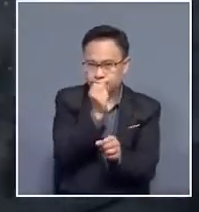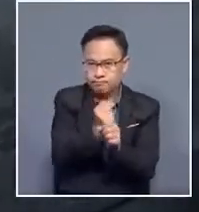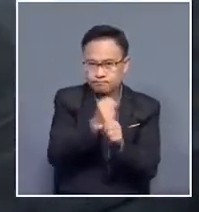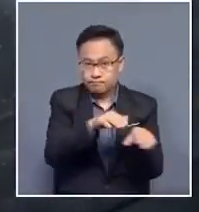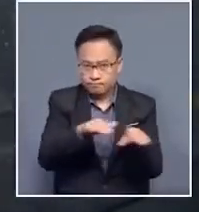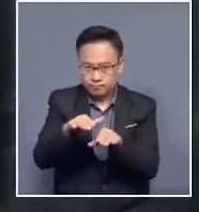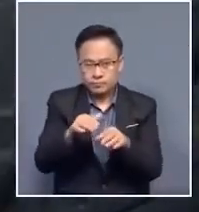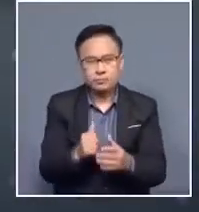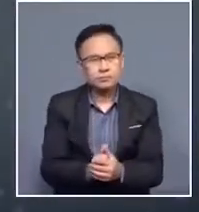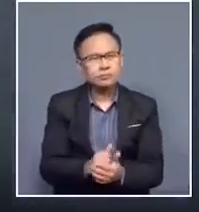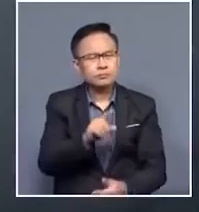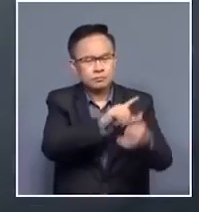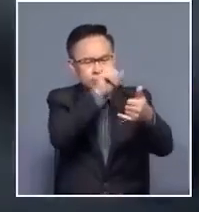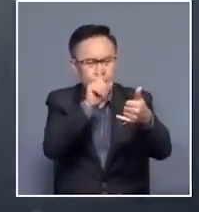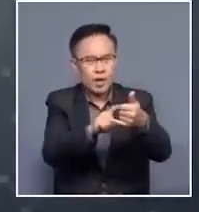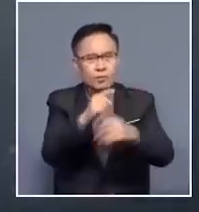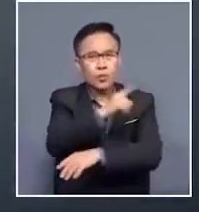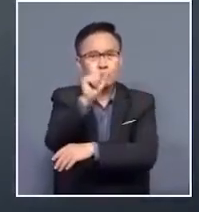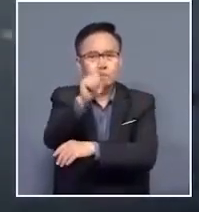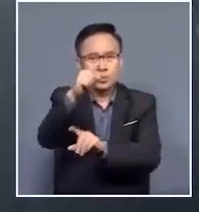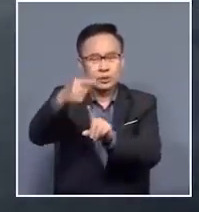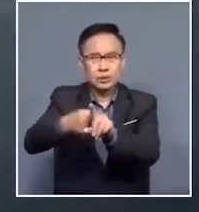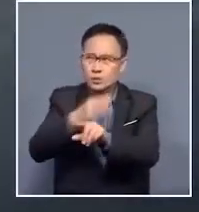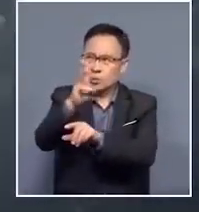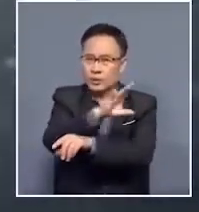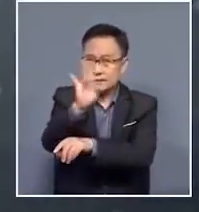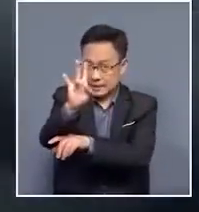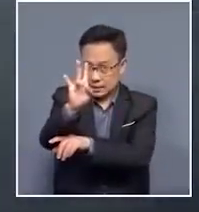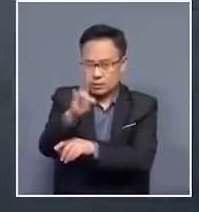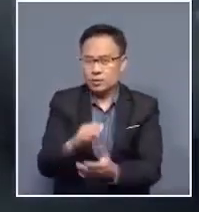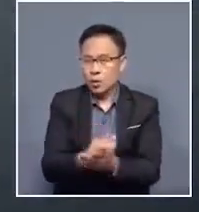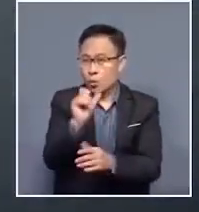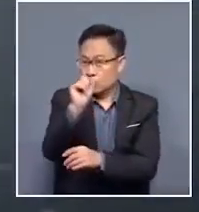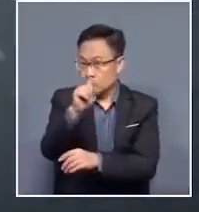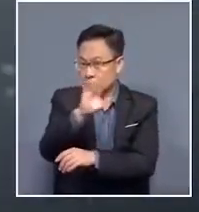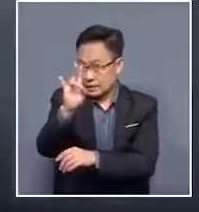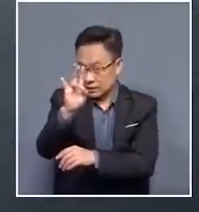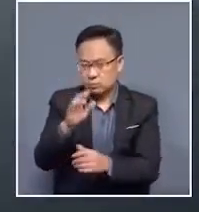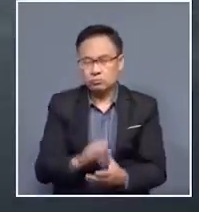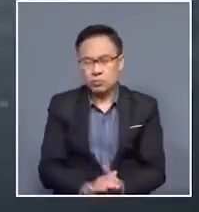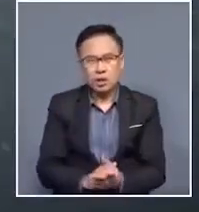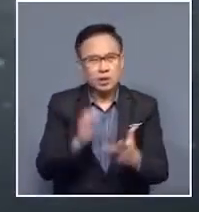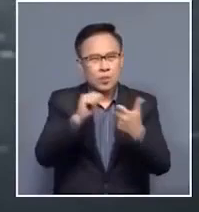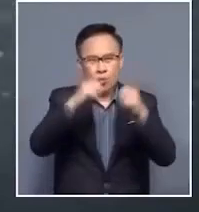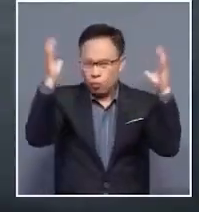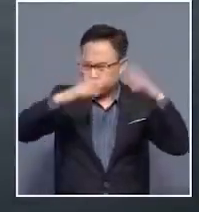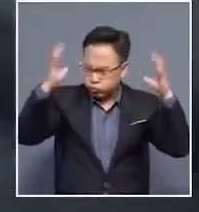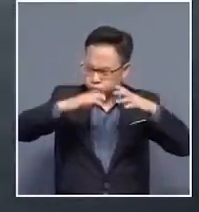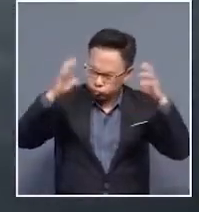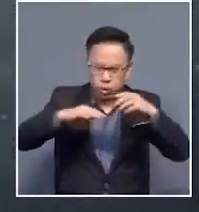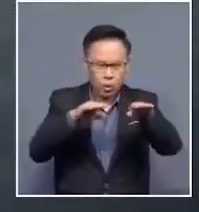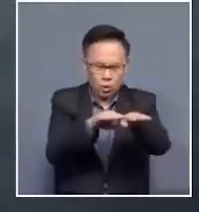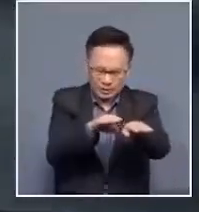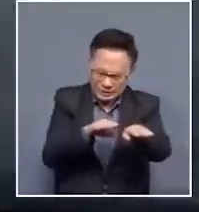ของวันศุกร์ที่7มิถุนายนที่ผ่านมาในกรุงเทพมหานครเกิดฝนตกหนักรถติดทั่วกรุงเทพมหานครเลยนะคะหลายคนบอกว่าตัวการสำคัญ